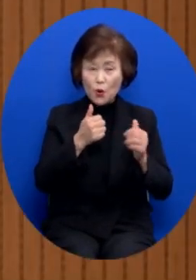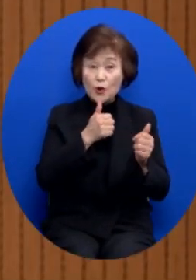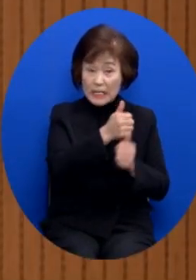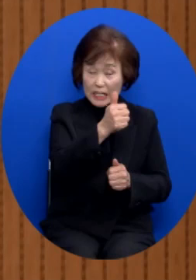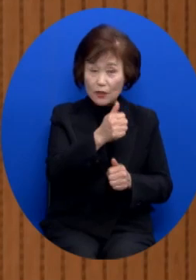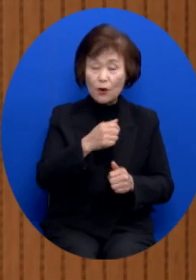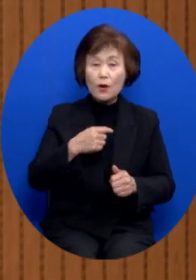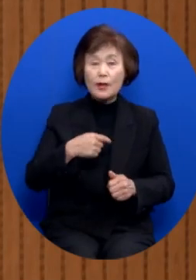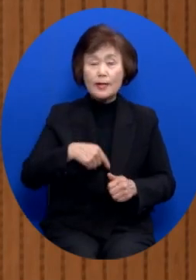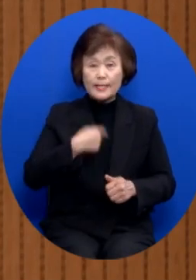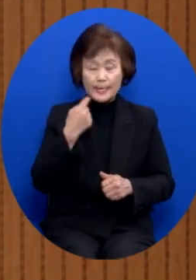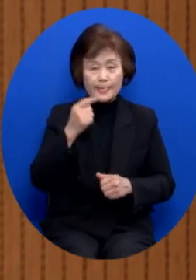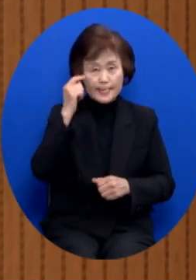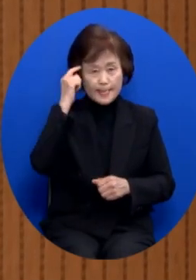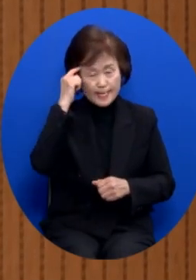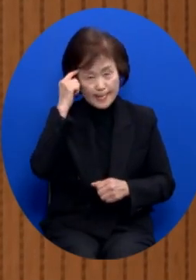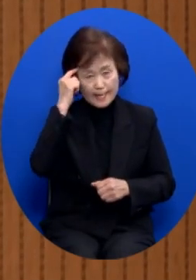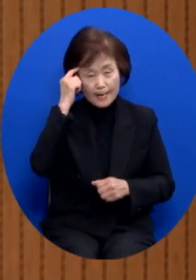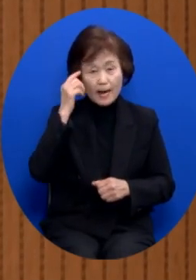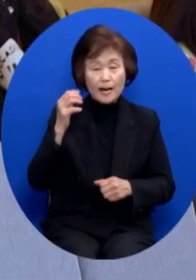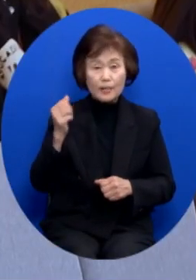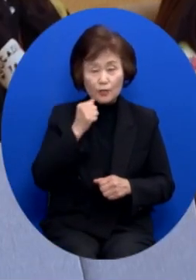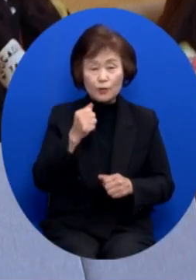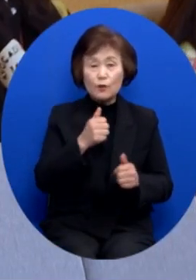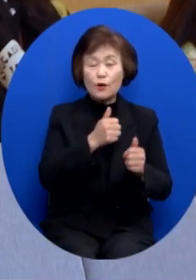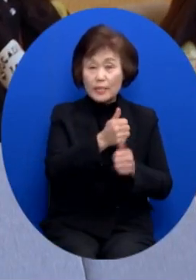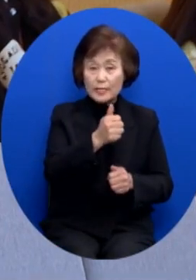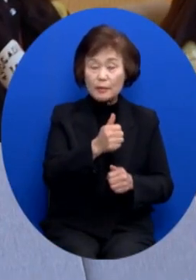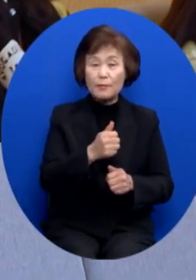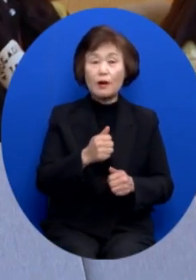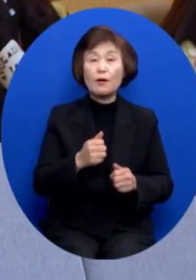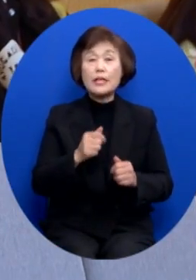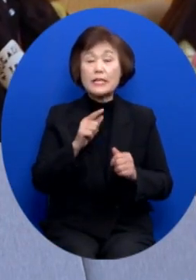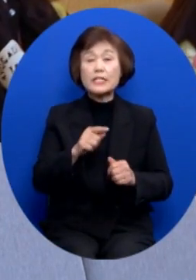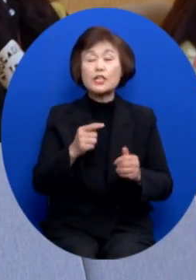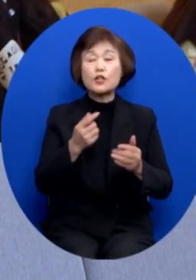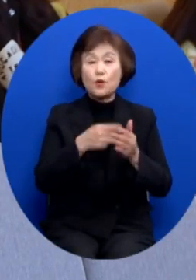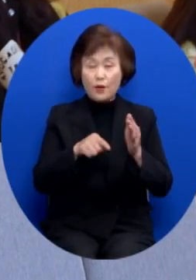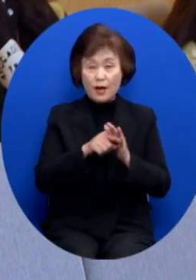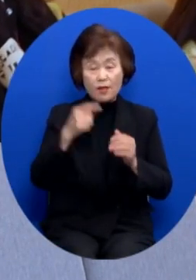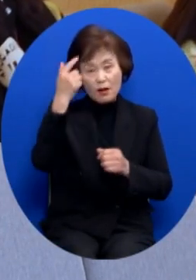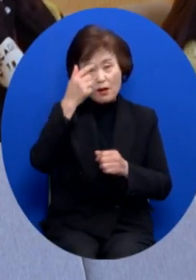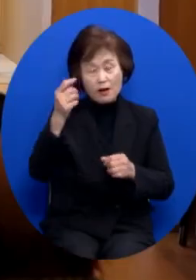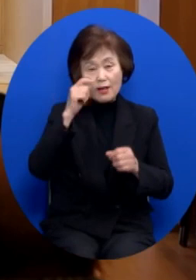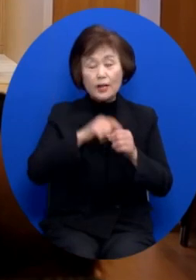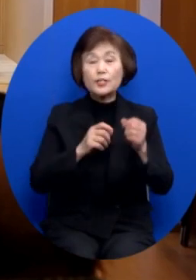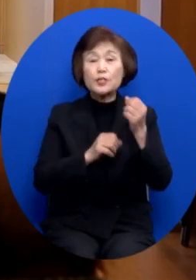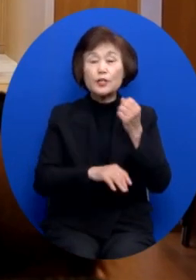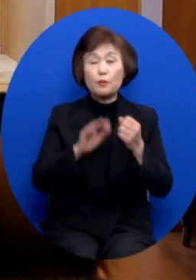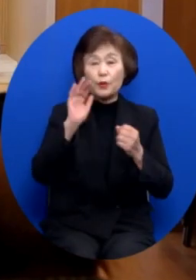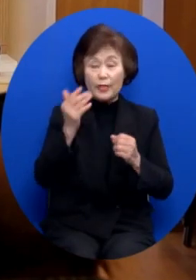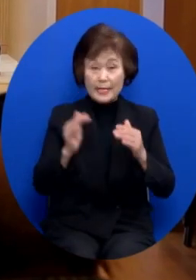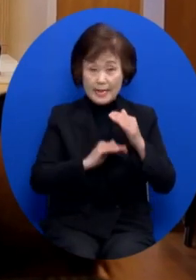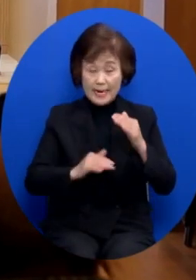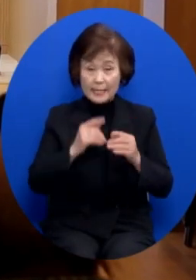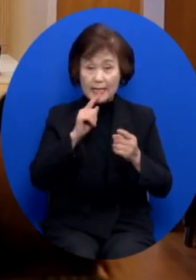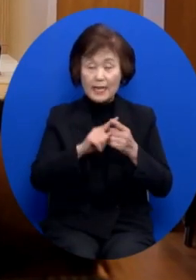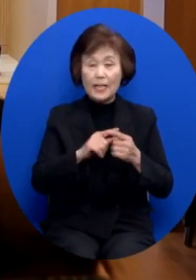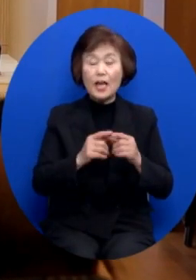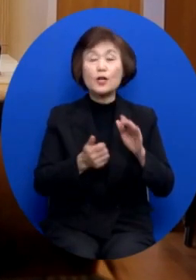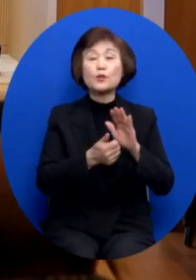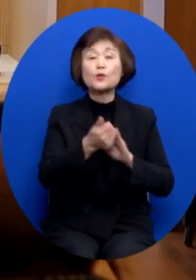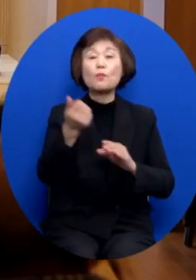거룩한 것을 선택할 수 있는 내적 근력을 강조하며이를 위해 영적 토양이 되는 가정에 대한 소망을 심어줄